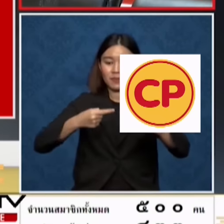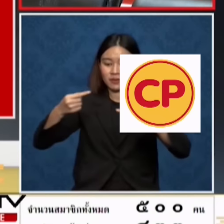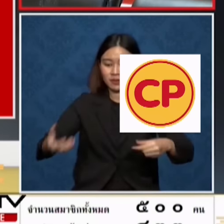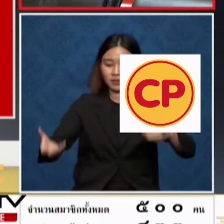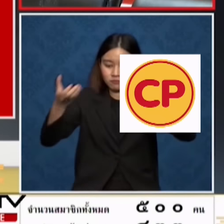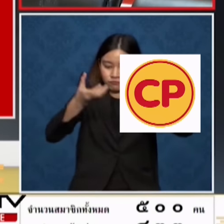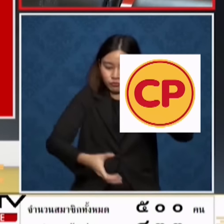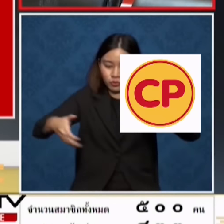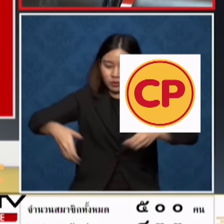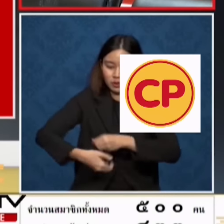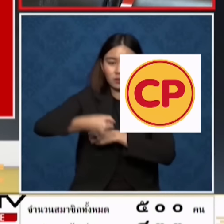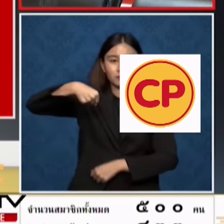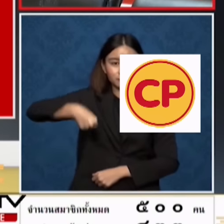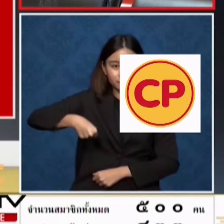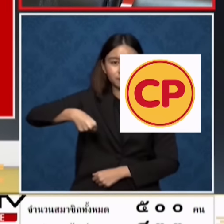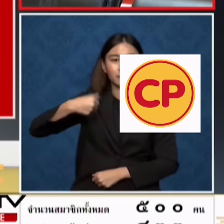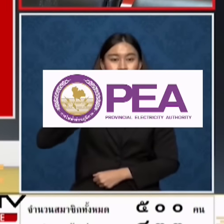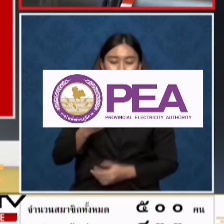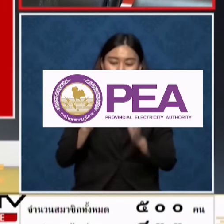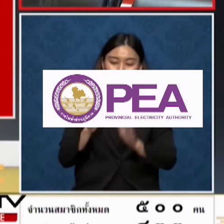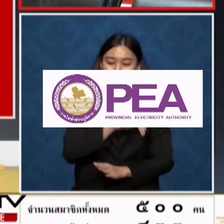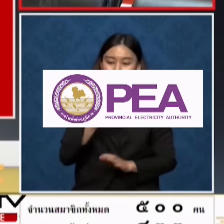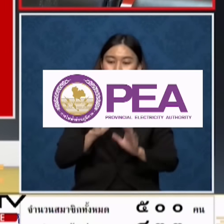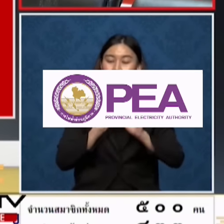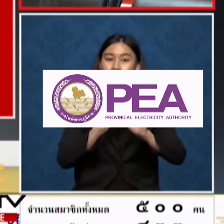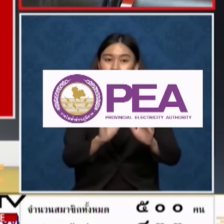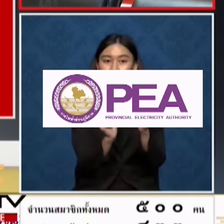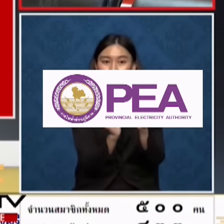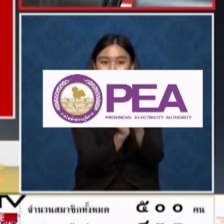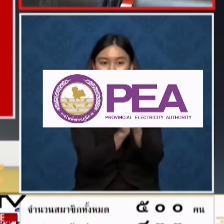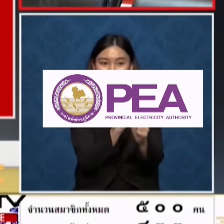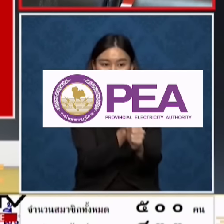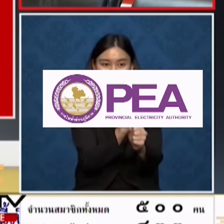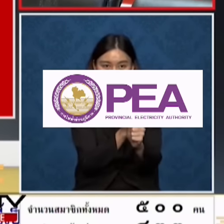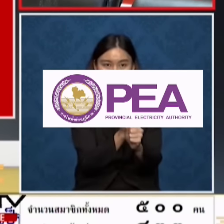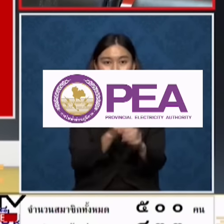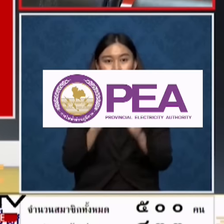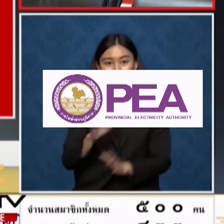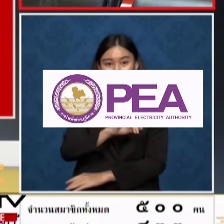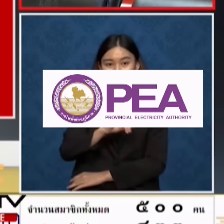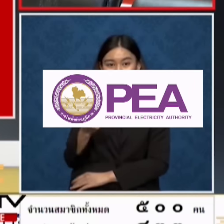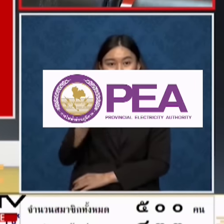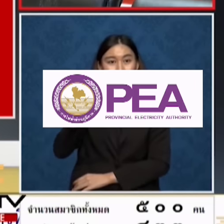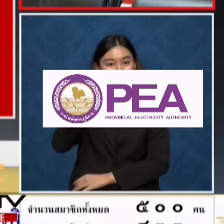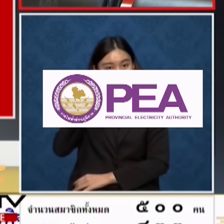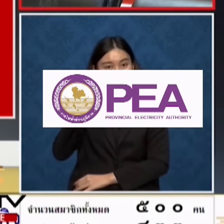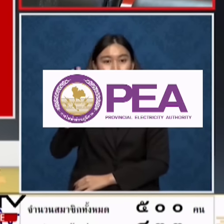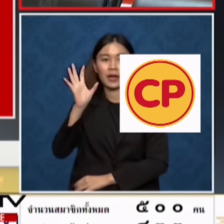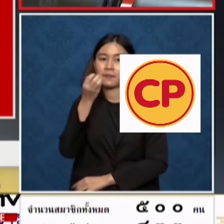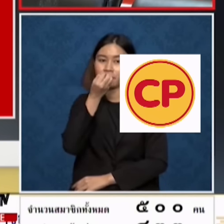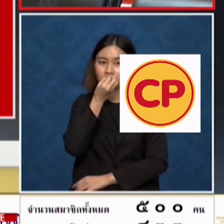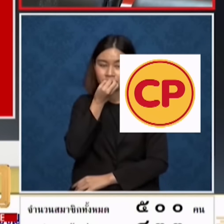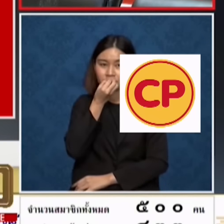งบางท่านก็อาจจะเอาไปฝากผู้ช่วยที่มาช่วยทำการบางท่านก็เอากลับไปรับประทาน